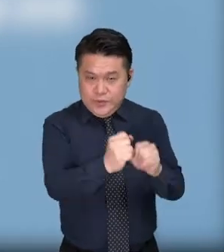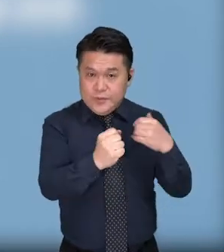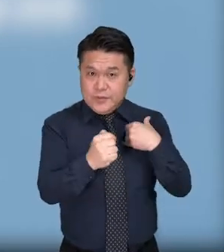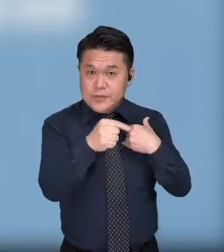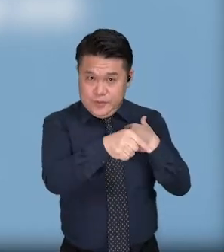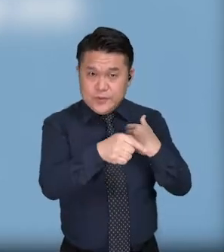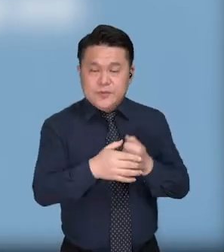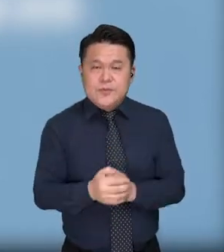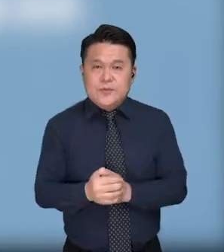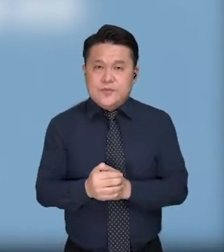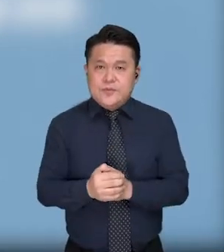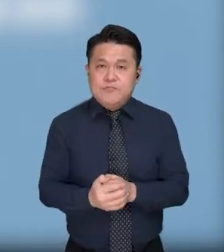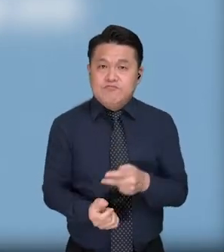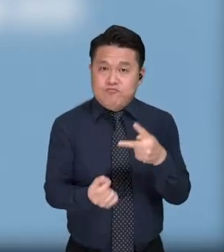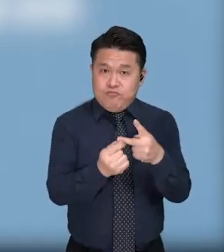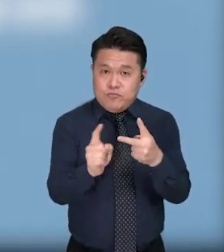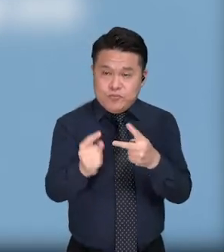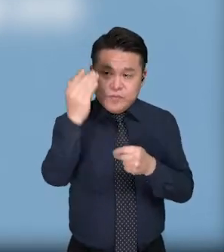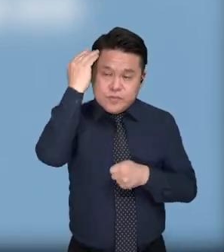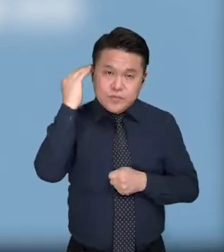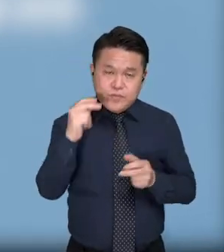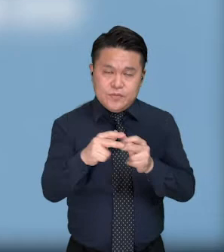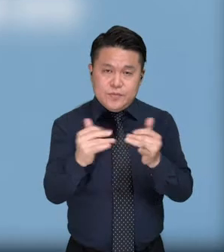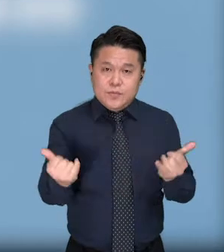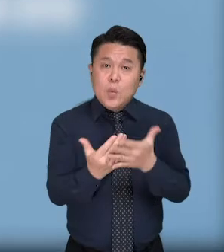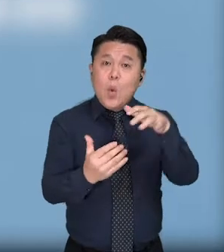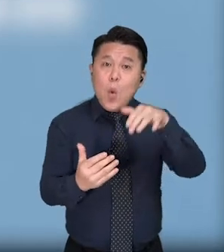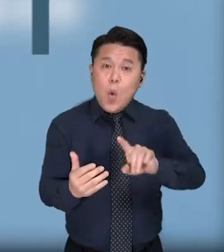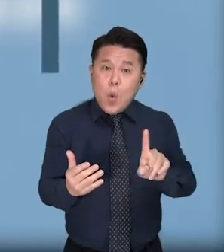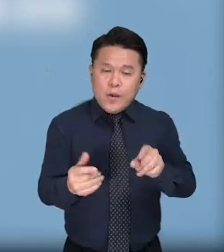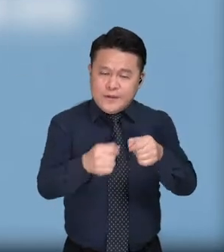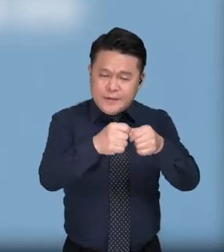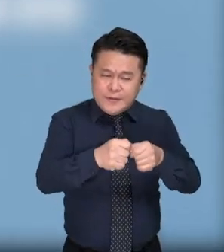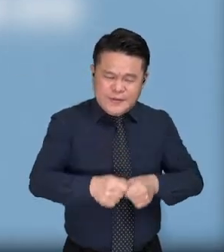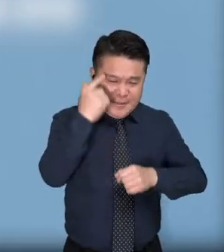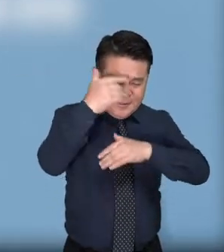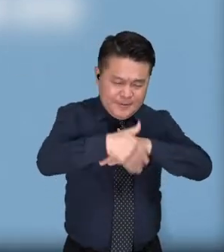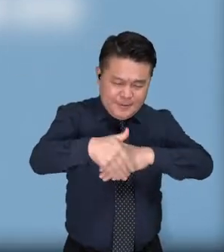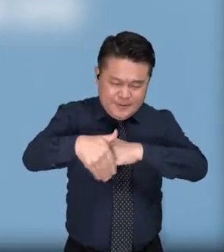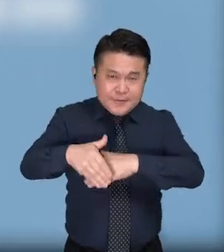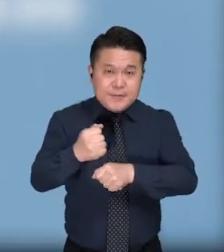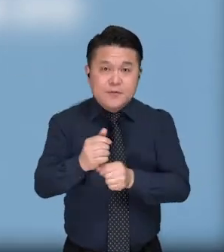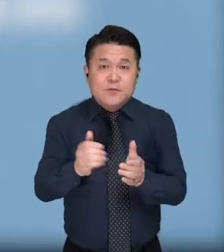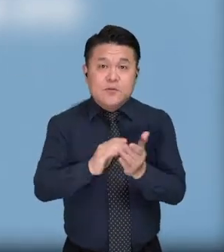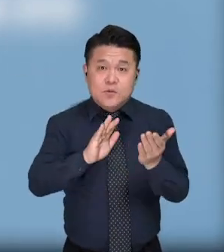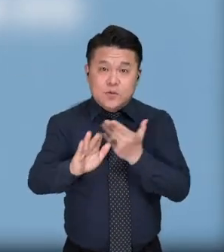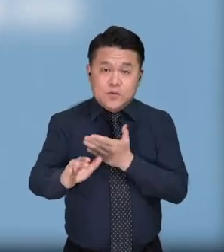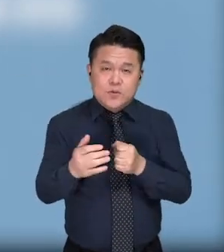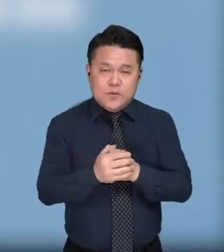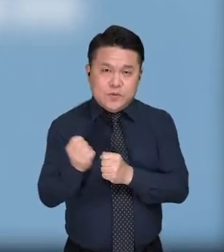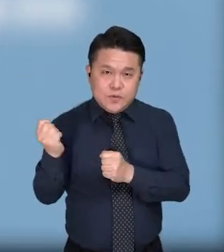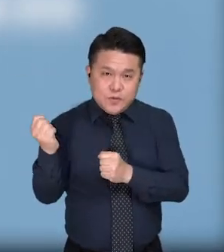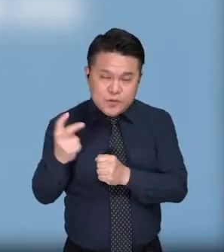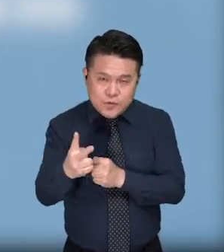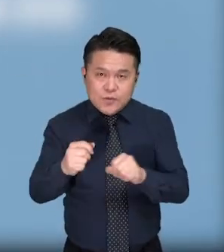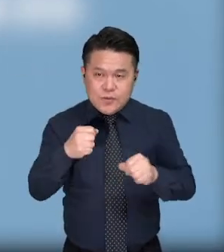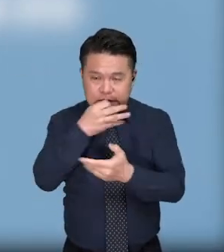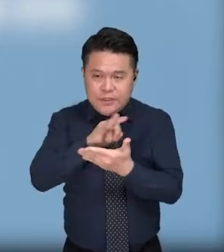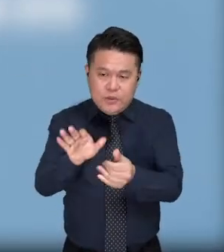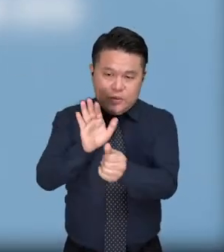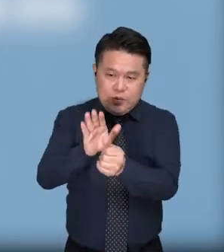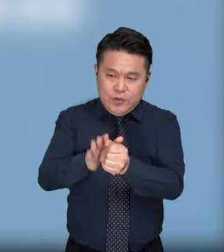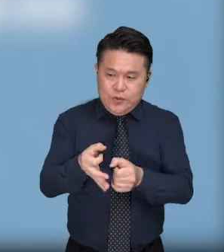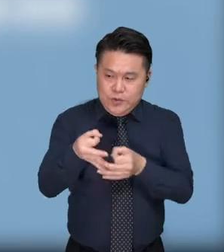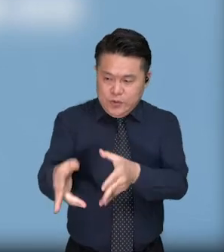역할을 수행합니다. 다음으로 한국장애인개발원이 세부 사업계획을 수립하고 수행기관 예산 지원